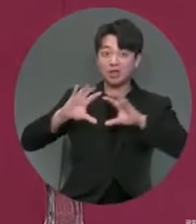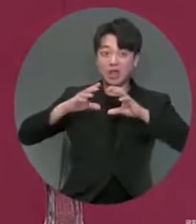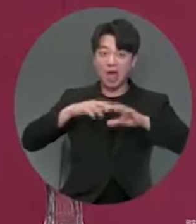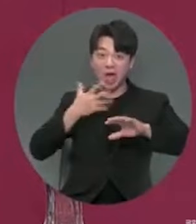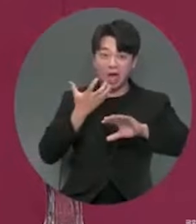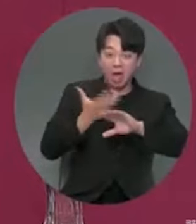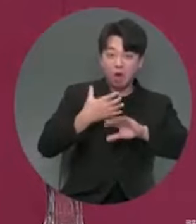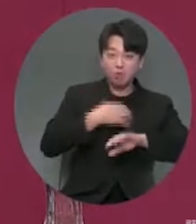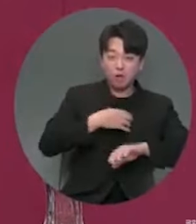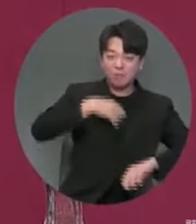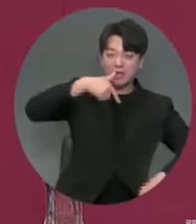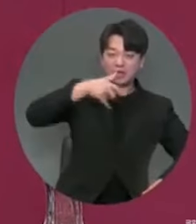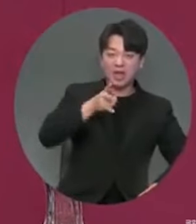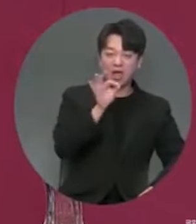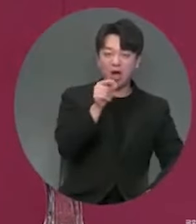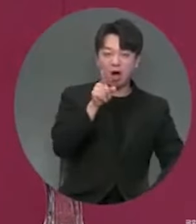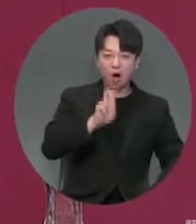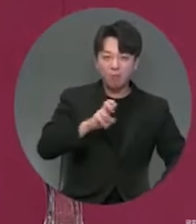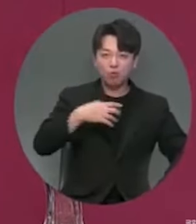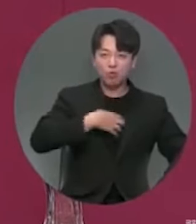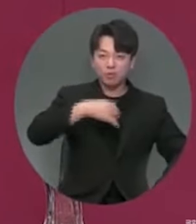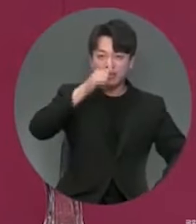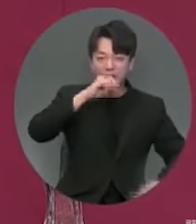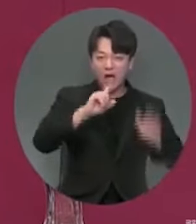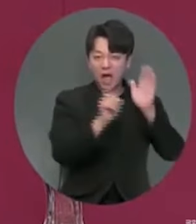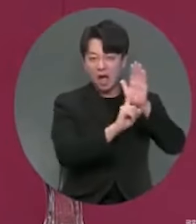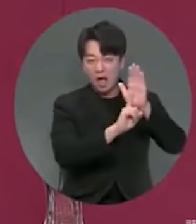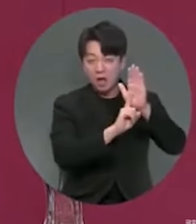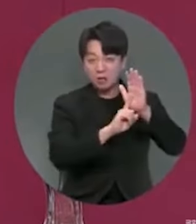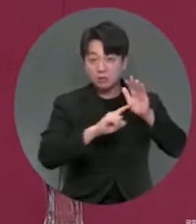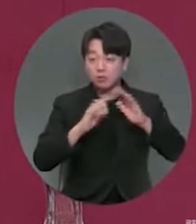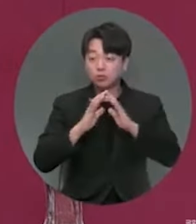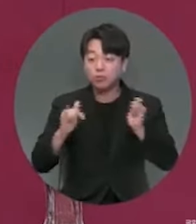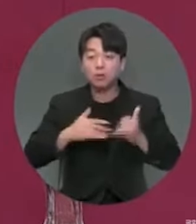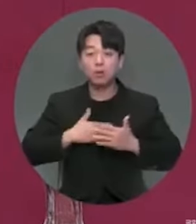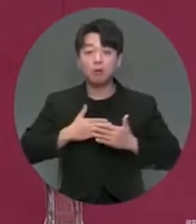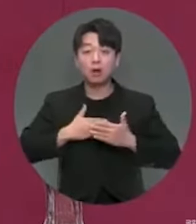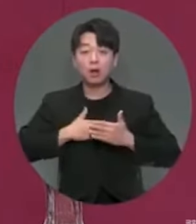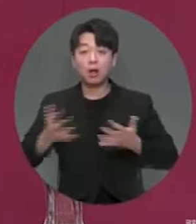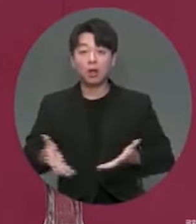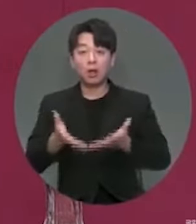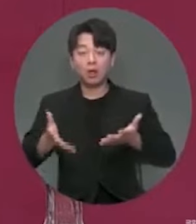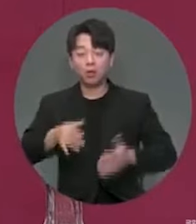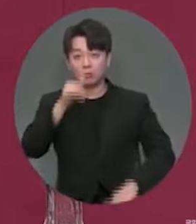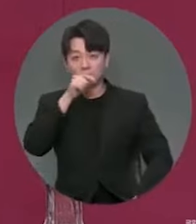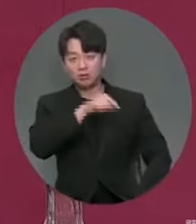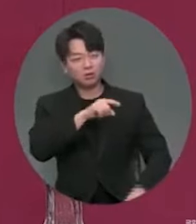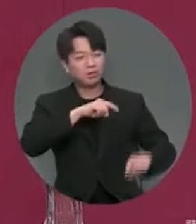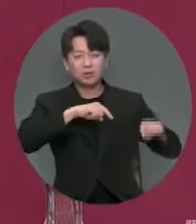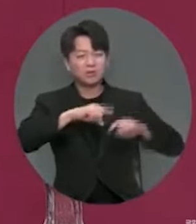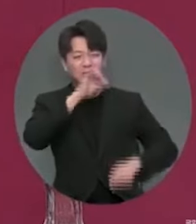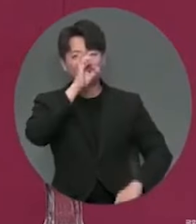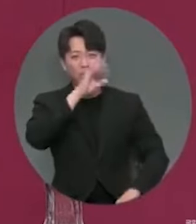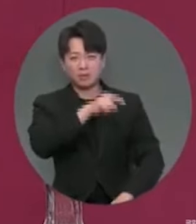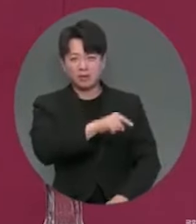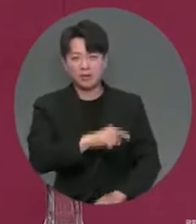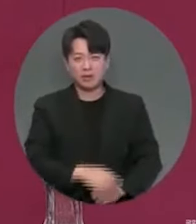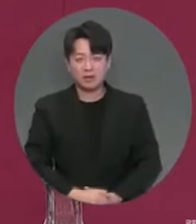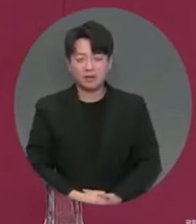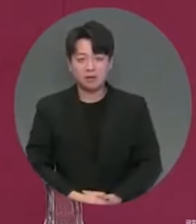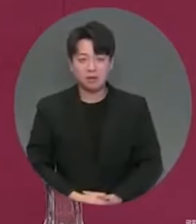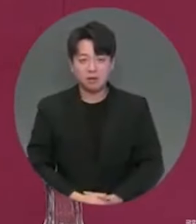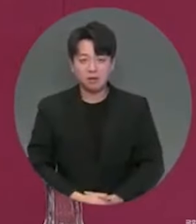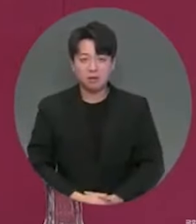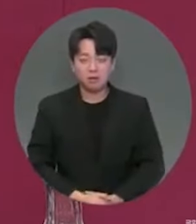분열시키고 그리고 국민들에게 불안감을 조성하고 있습니다. 이게 정치가 아닙니다. 정말